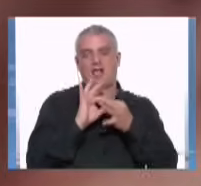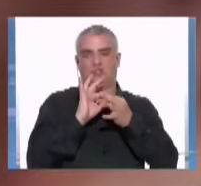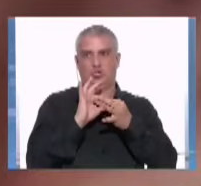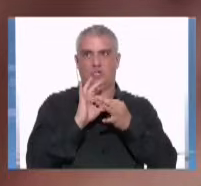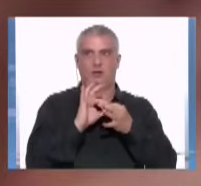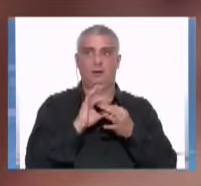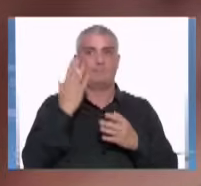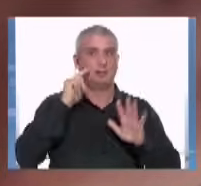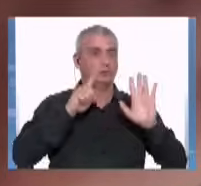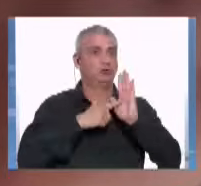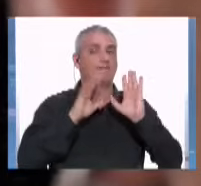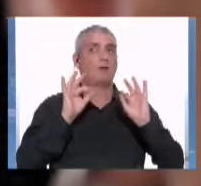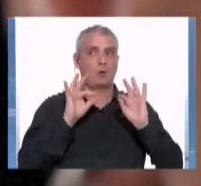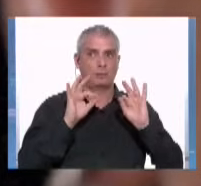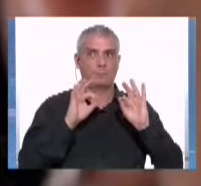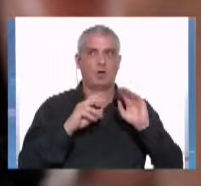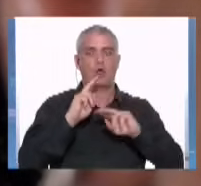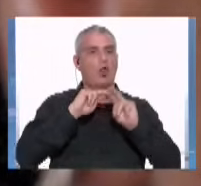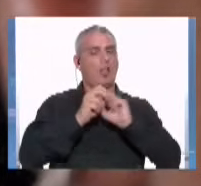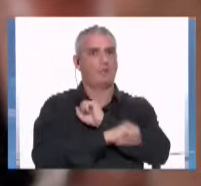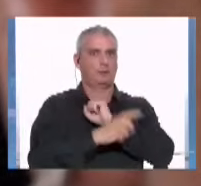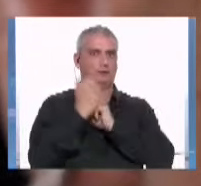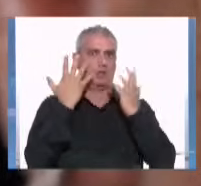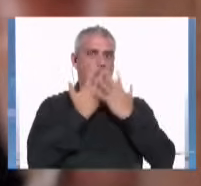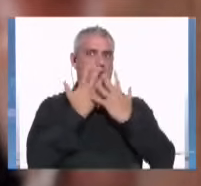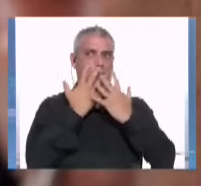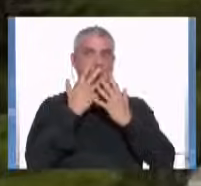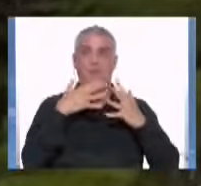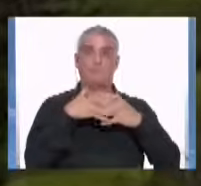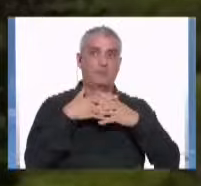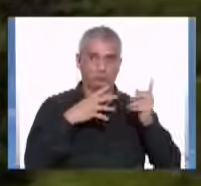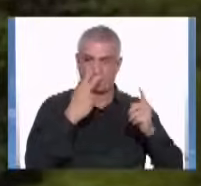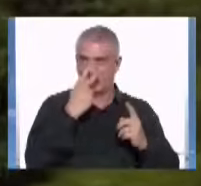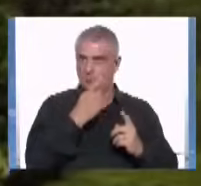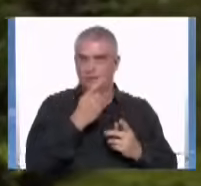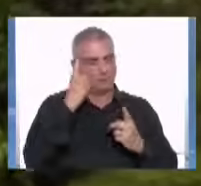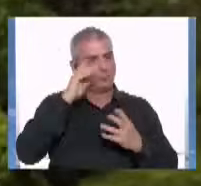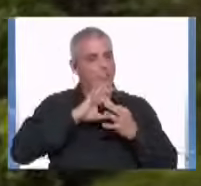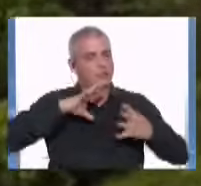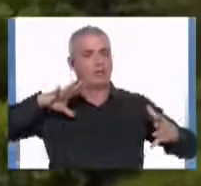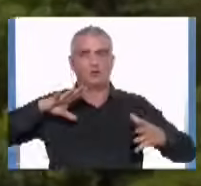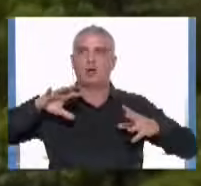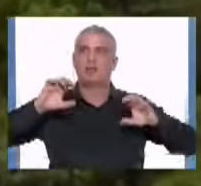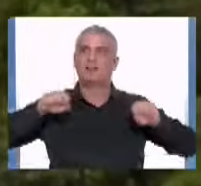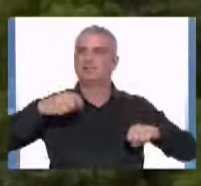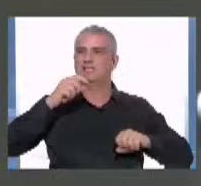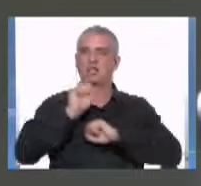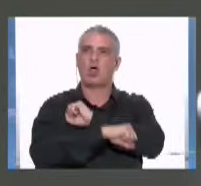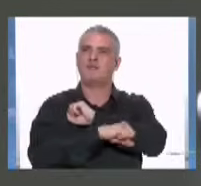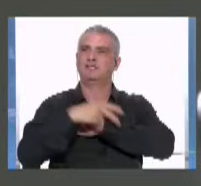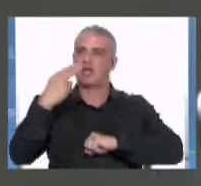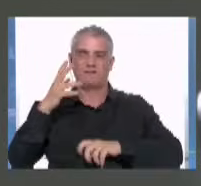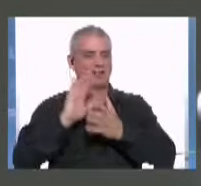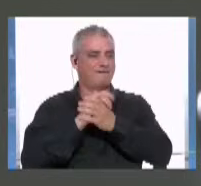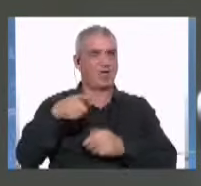context. מאז השביעי באוקטובר, עולם האקדמיה מצוי במבוכה. בארצות הברית ראינו את מפגן הניתוק של נשיאת הרווארד לשעבר